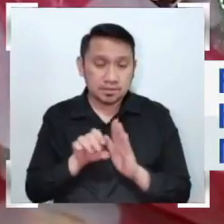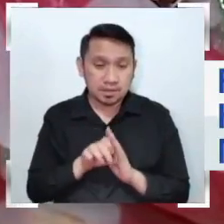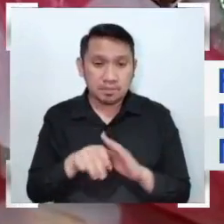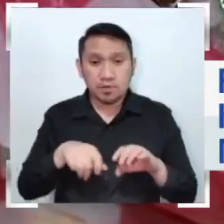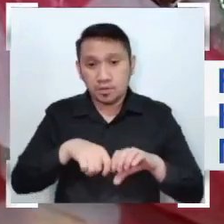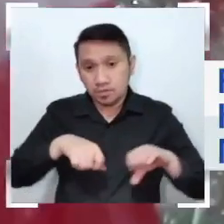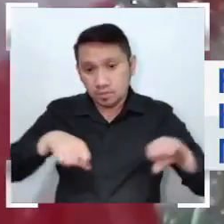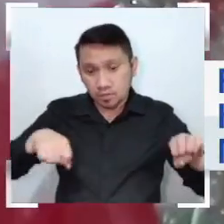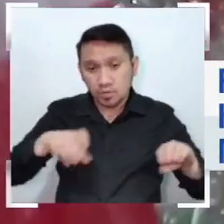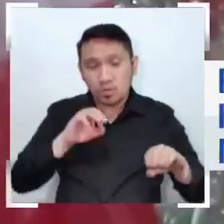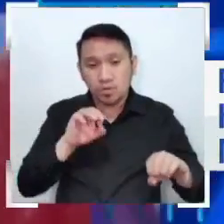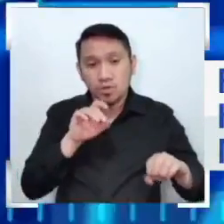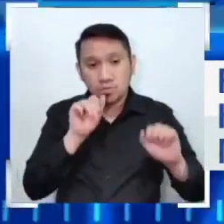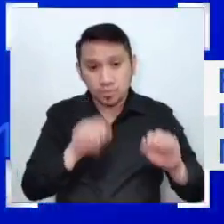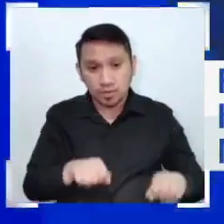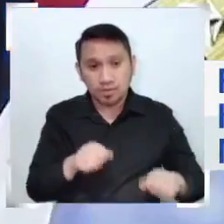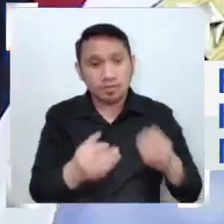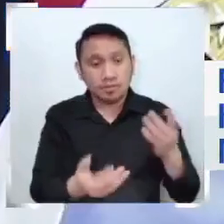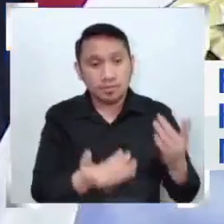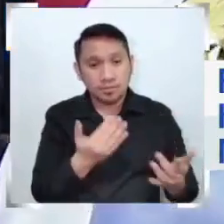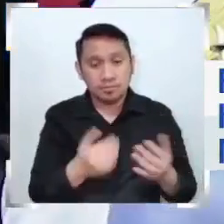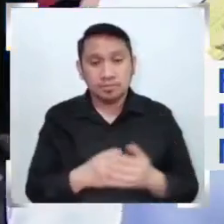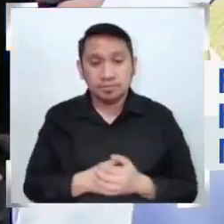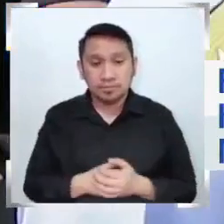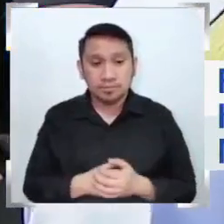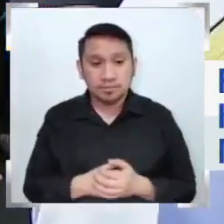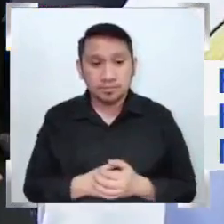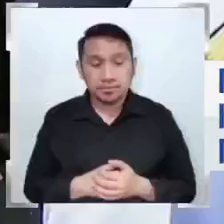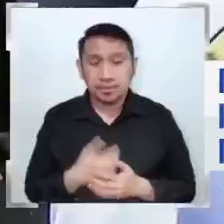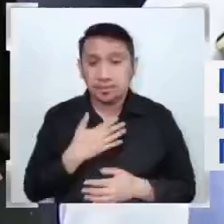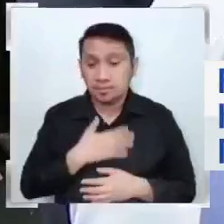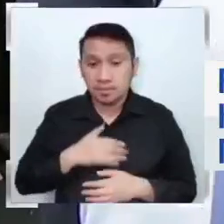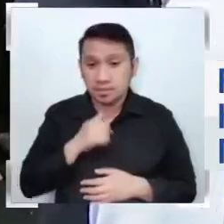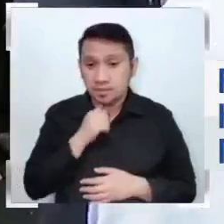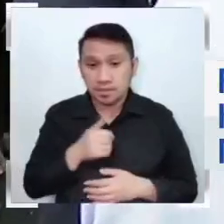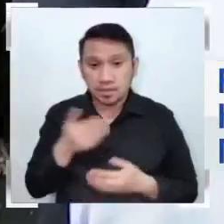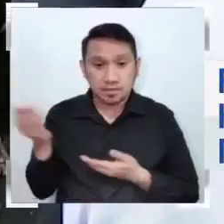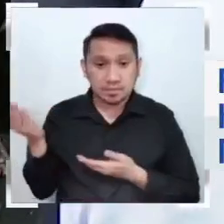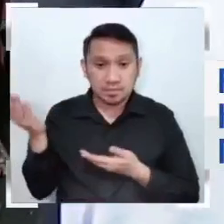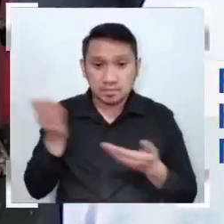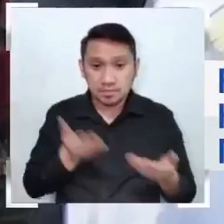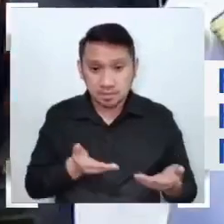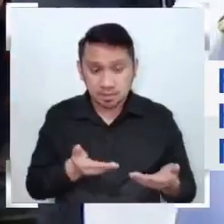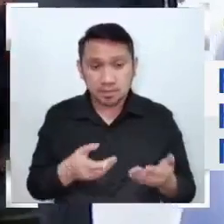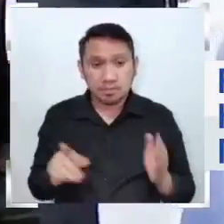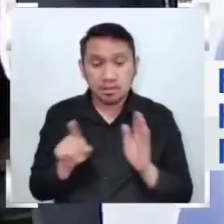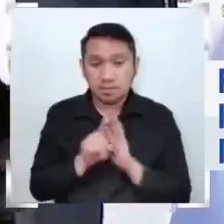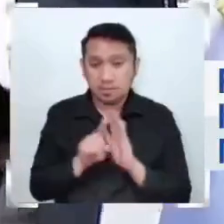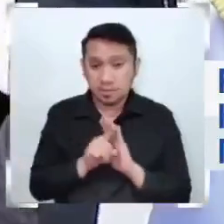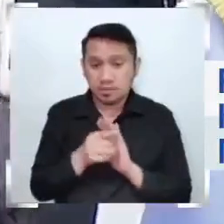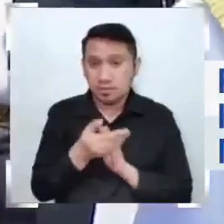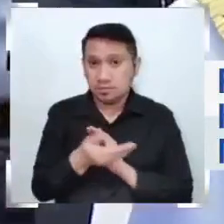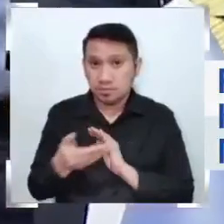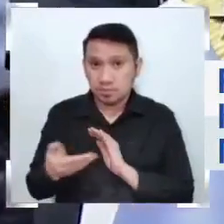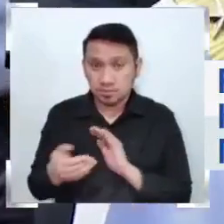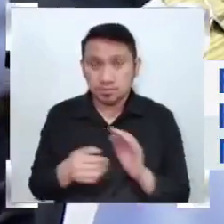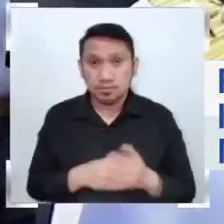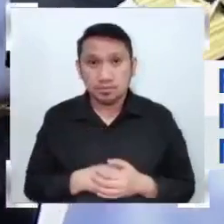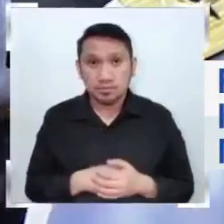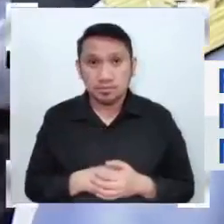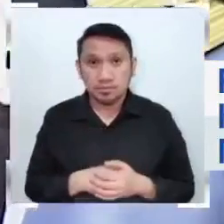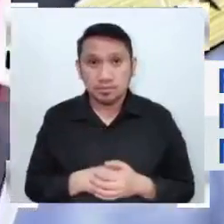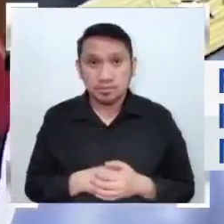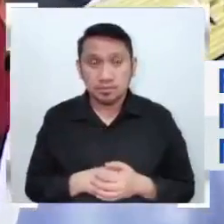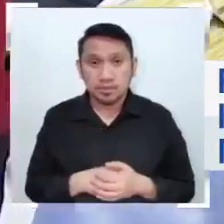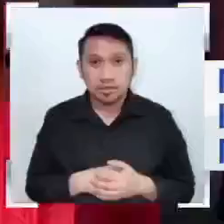magliab kabilang ang paputo. Huwag na sila magdala ng mga bagay na ipinagbabawal para maging